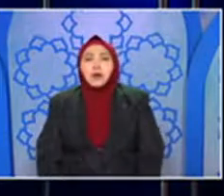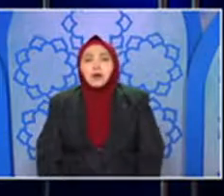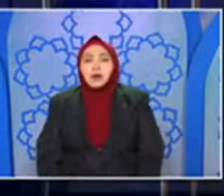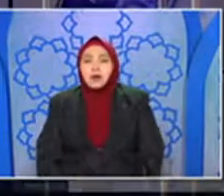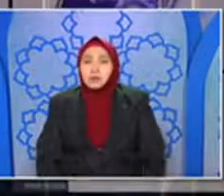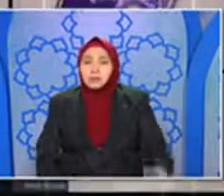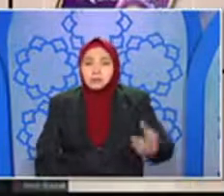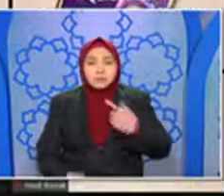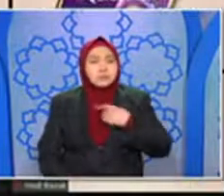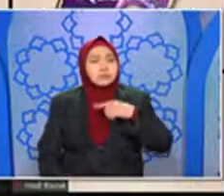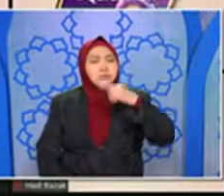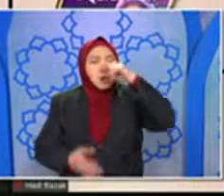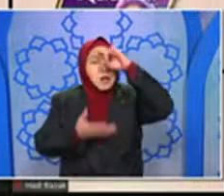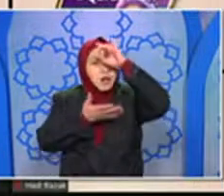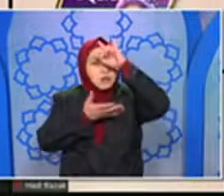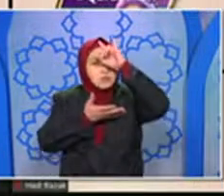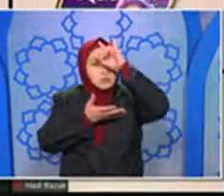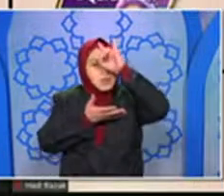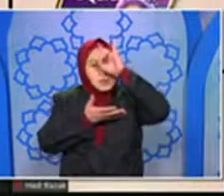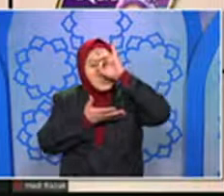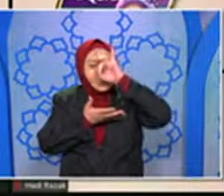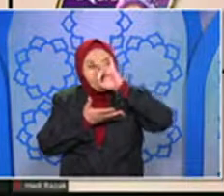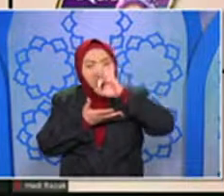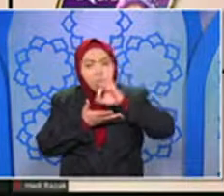A'udzu billahi minasyaitonir rajim.